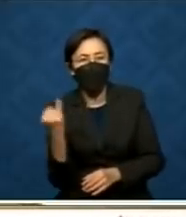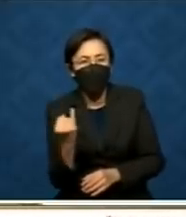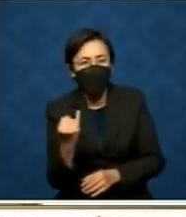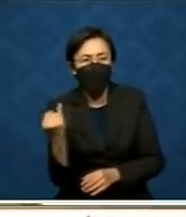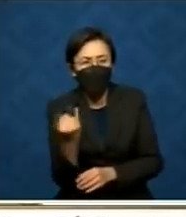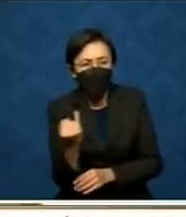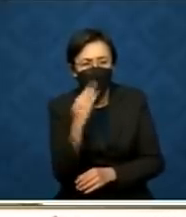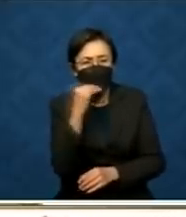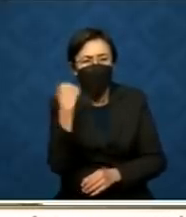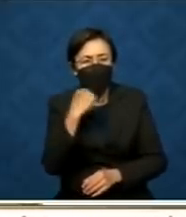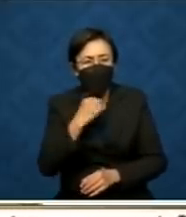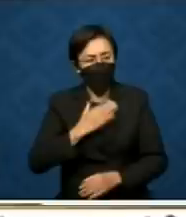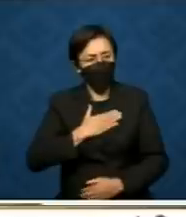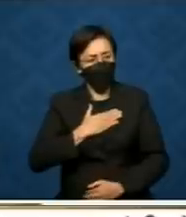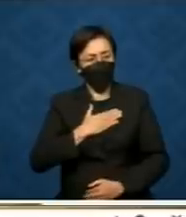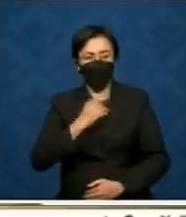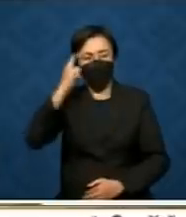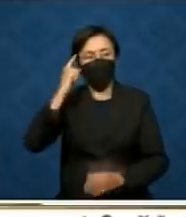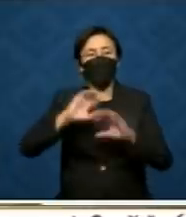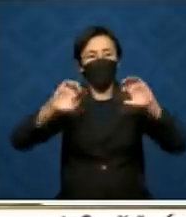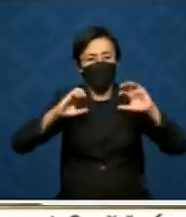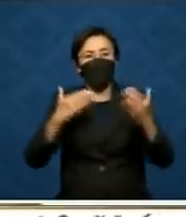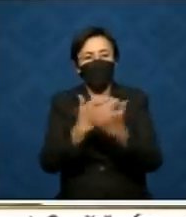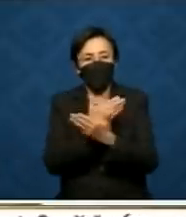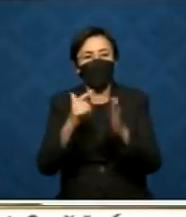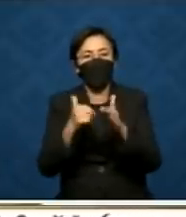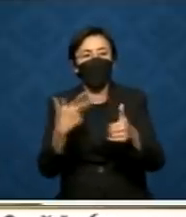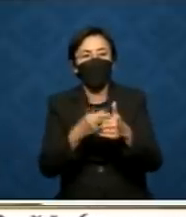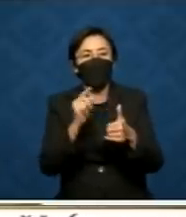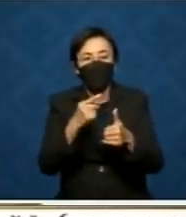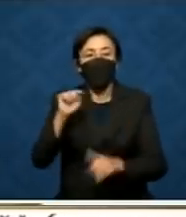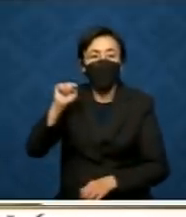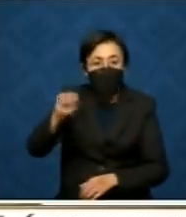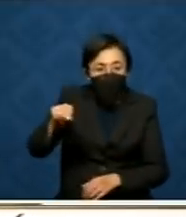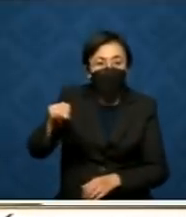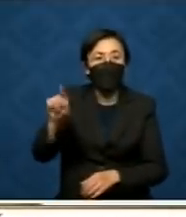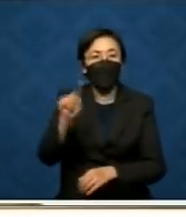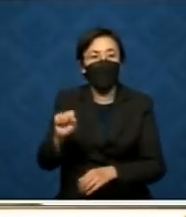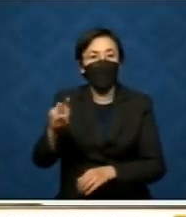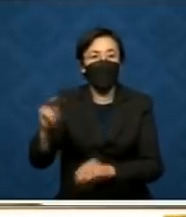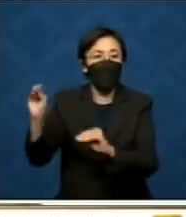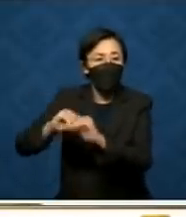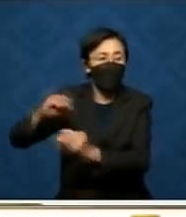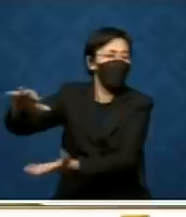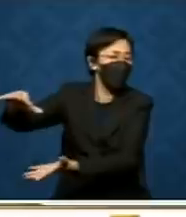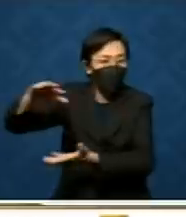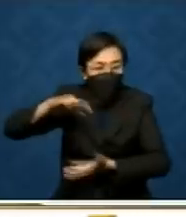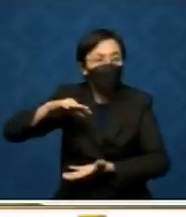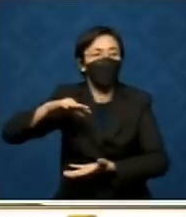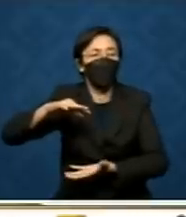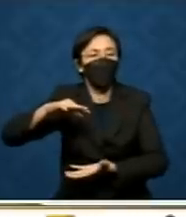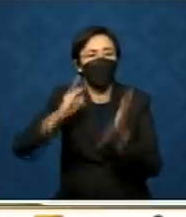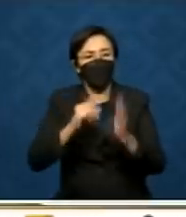เอ๊ยแต่รัฐบาลก็คงเปลี่ยนแล้วมั้งถ้ายังไม่เปลี่ยนยังไปสั่งที่เราไปเพิ่มอีกเอ้าแต่